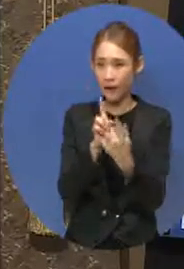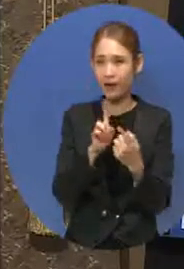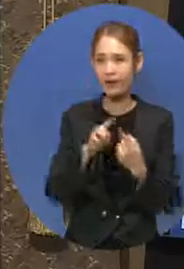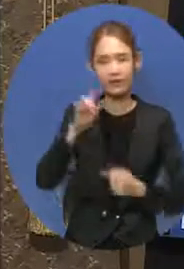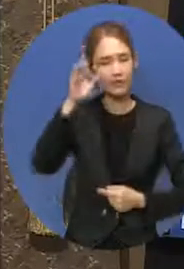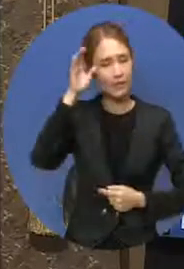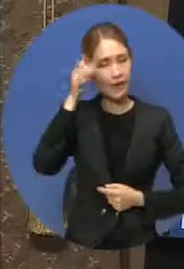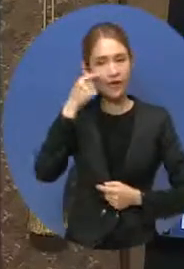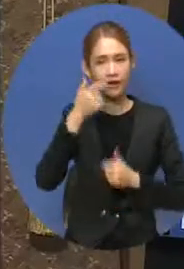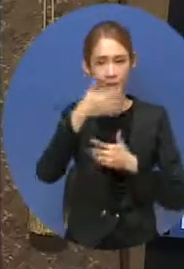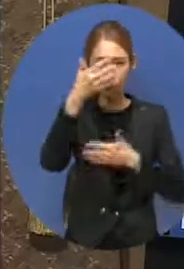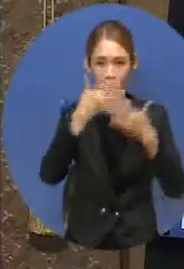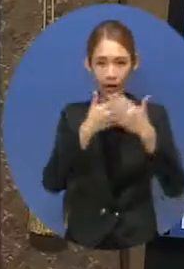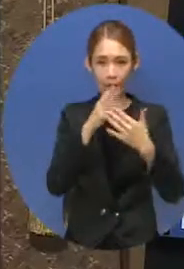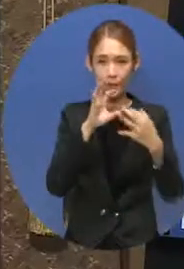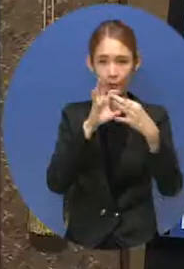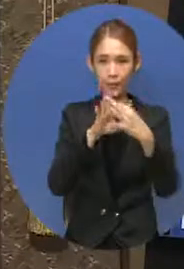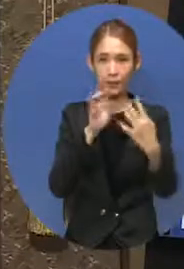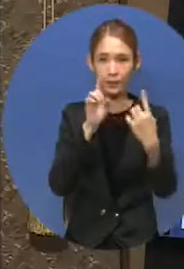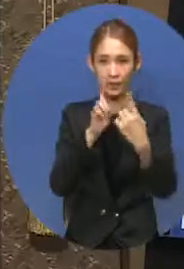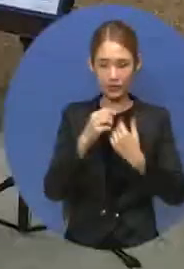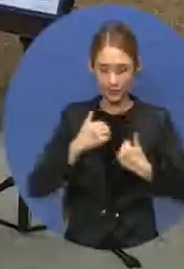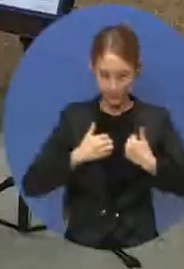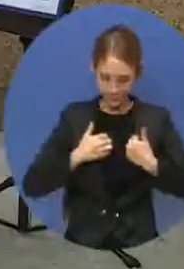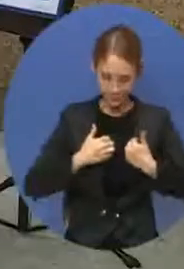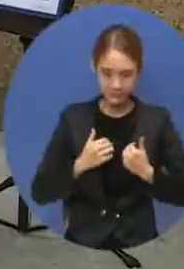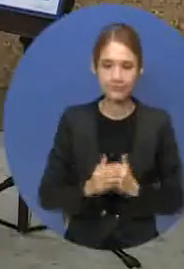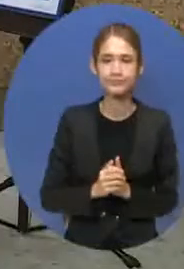오늘은 화면을 통해서 만나게 되어 반갑습니다.